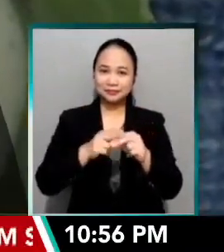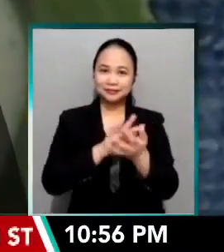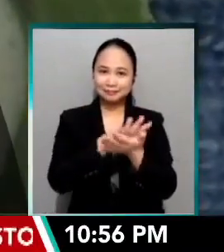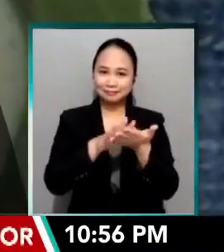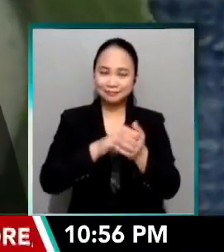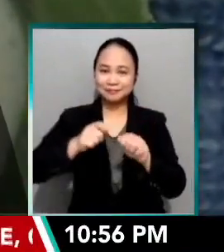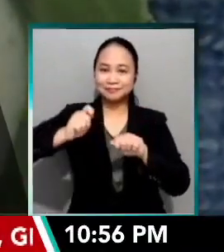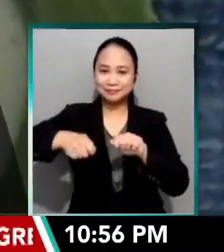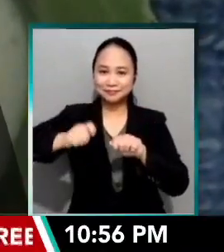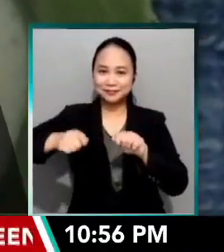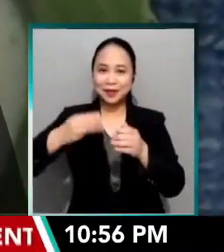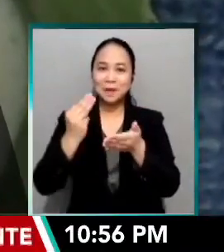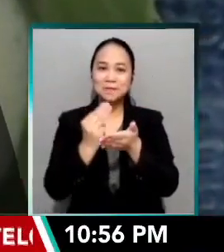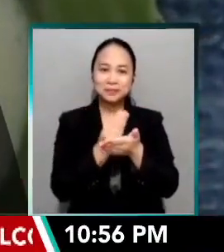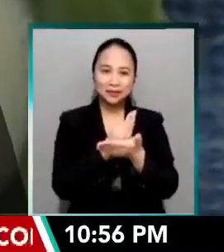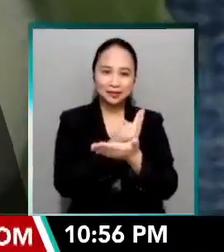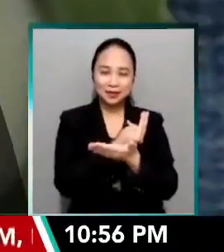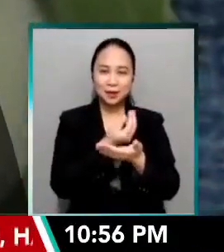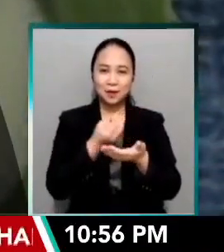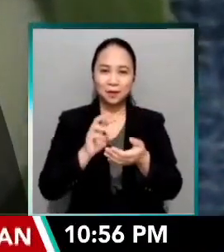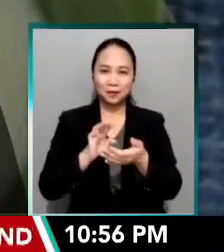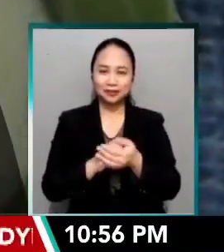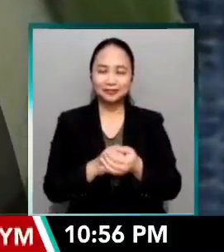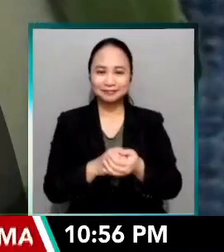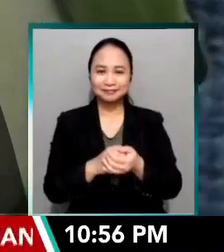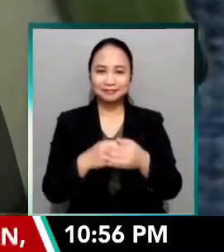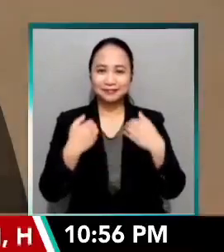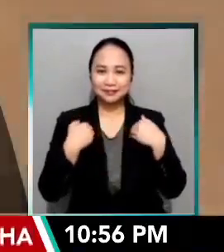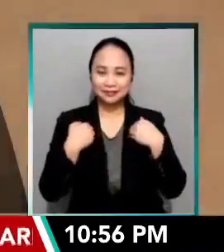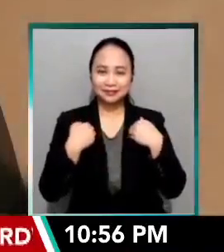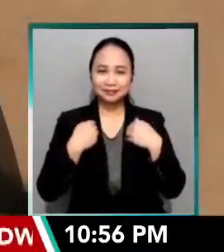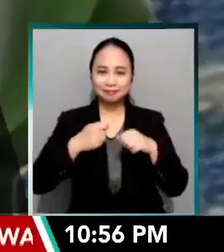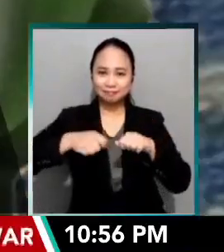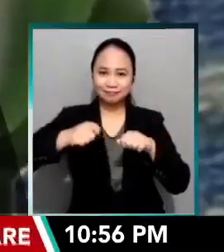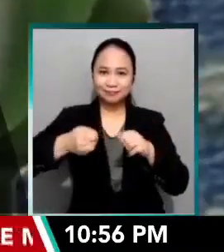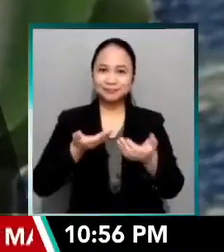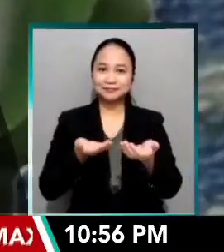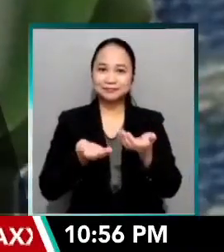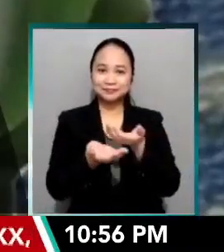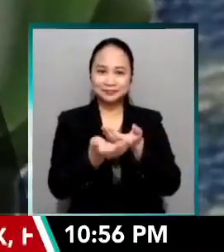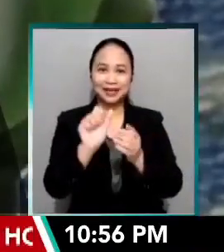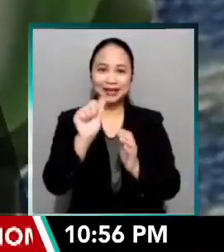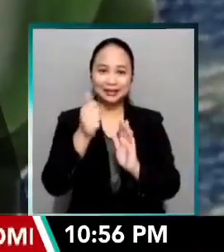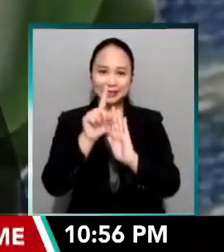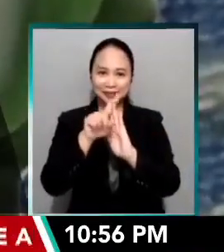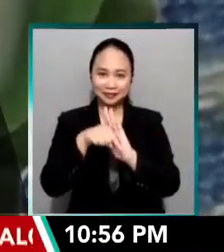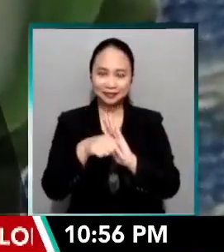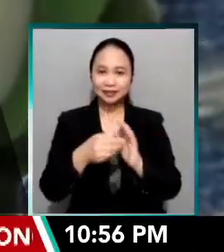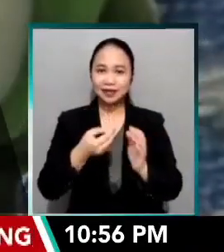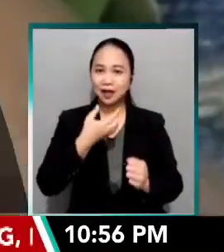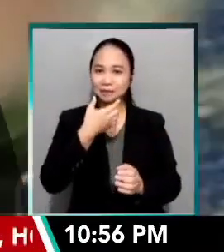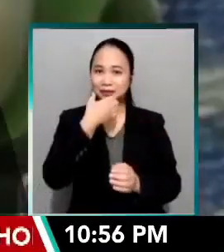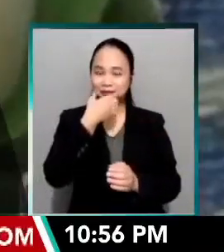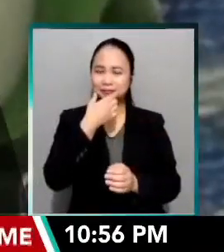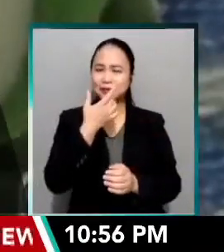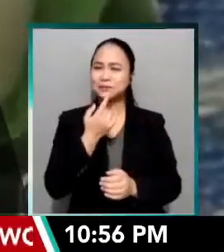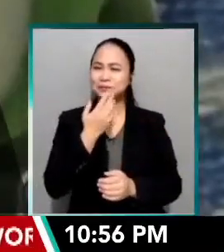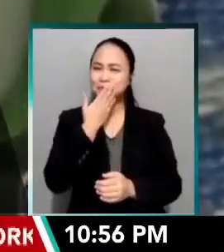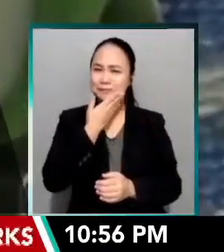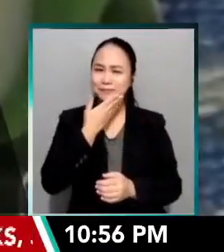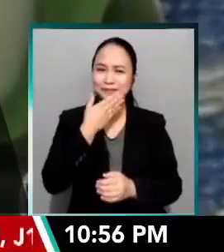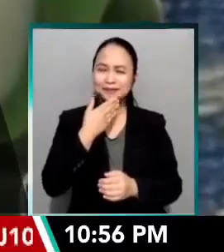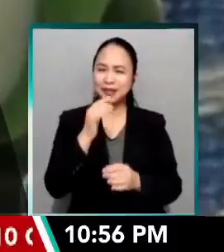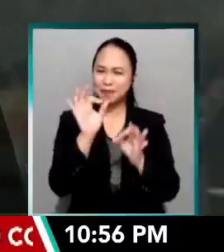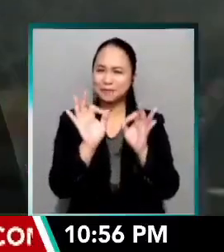kaya'y mais. 10 minuto lang yang i-bake sa oven, manamis-namis ang lasa nito na swak sa panlasa